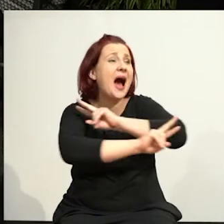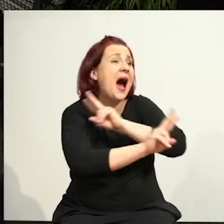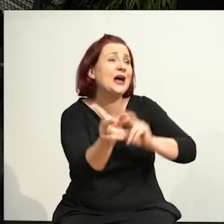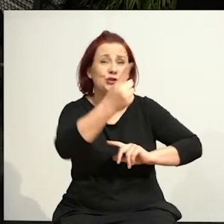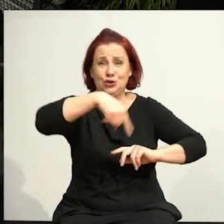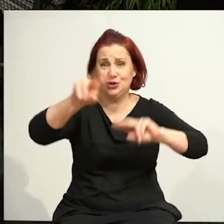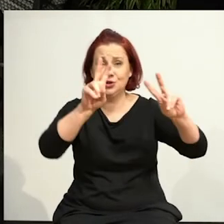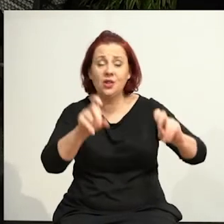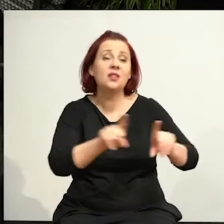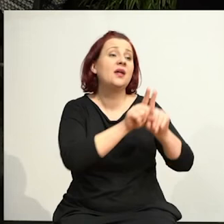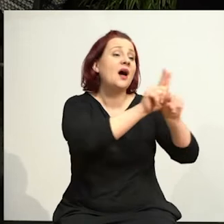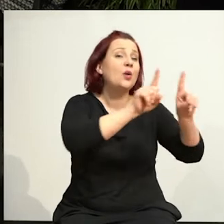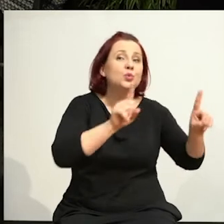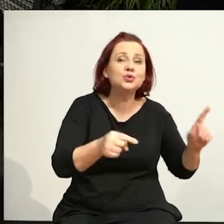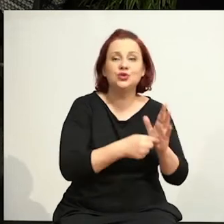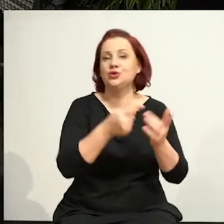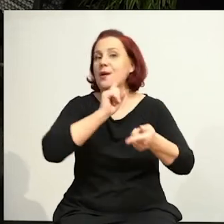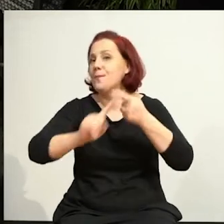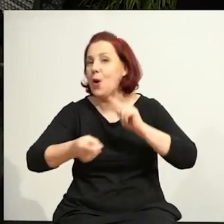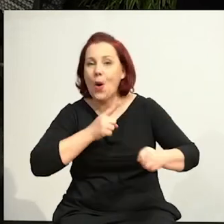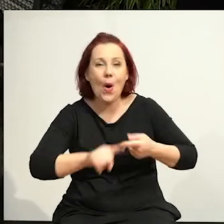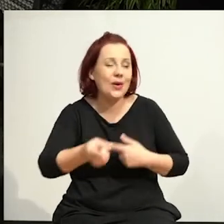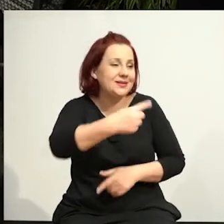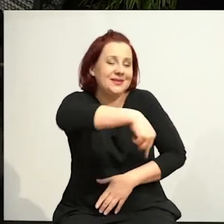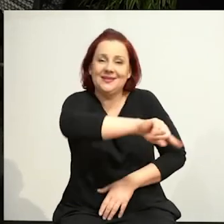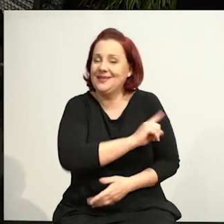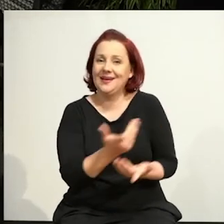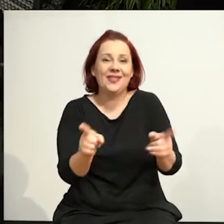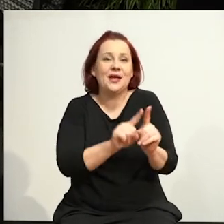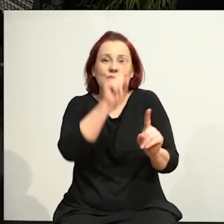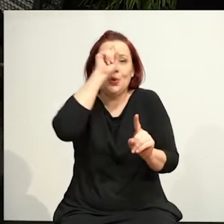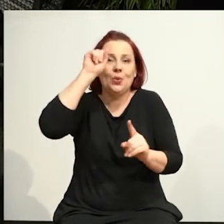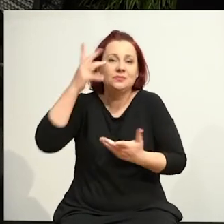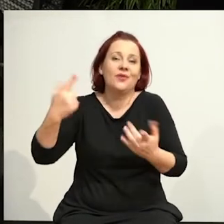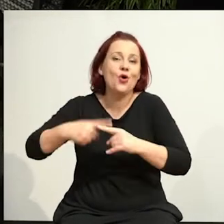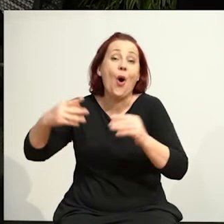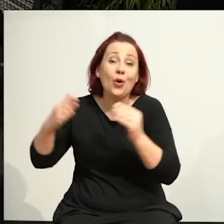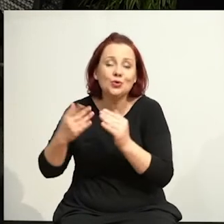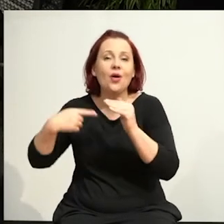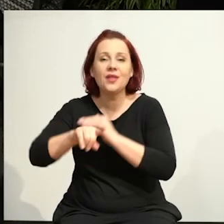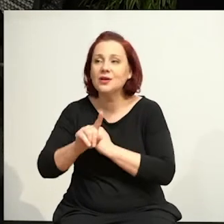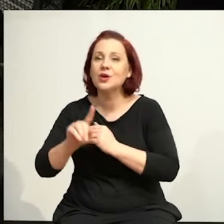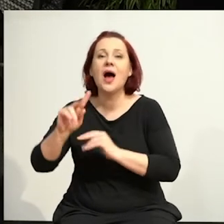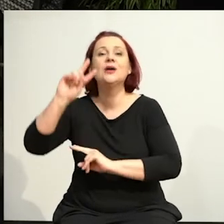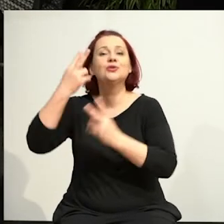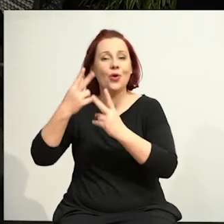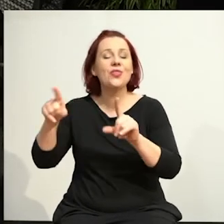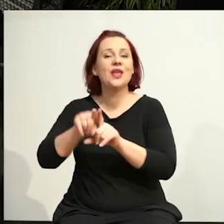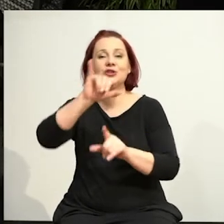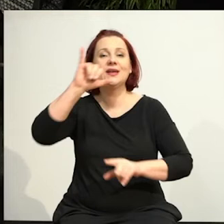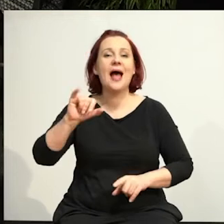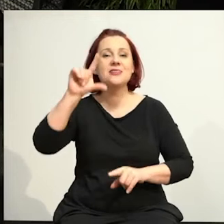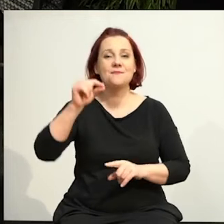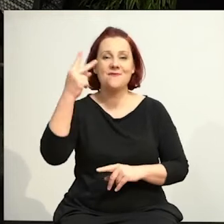go nauczyciele, cytują go politycy, cytują go ludzie kościoła, a przykład szedł z góry przecież od Jana Pawła